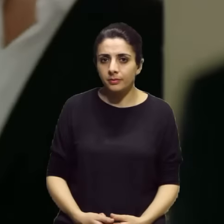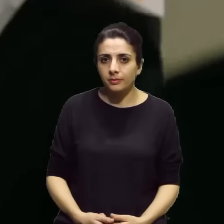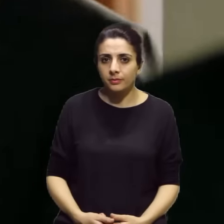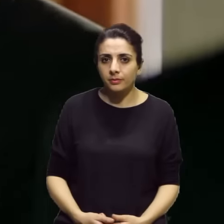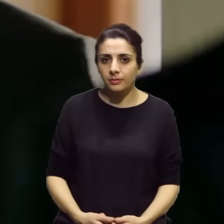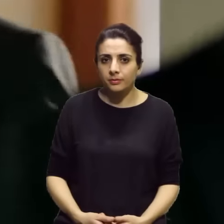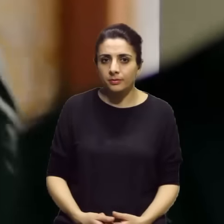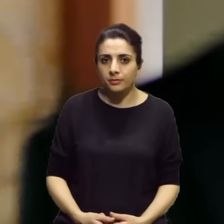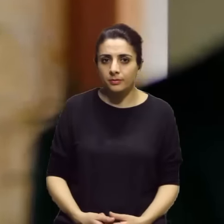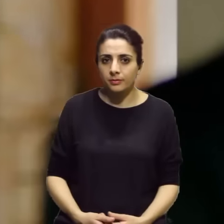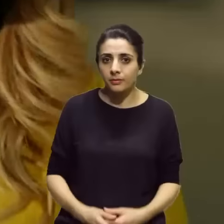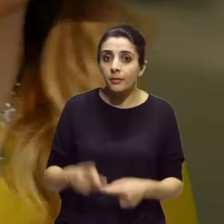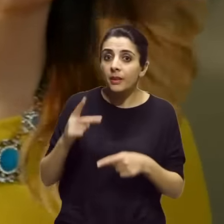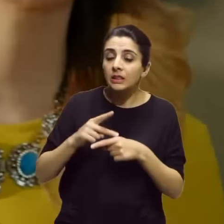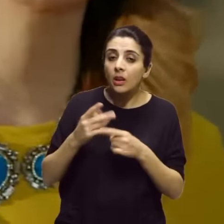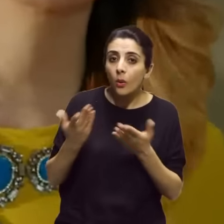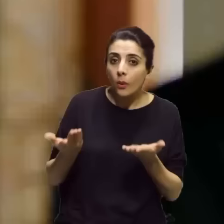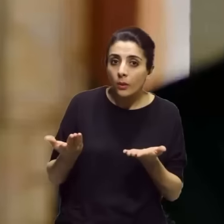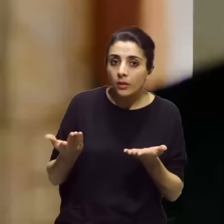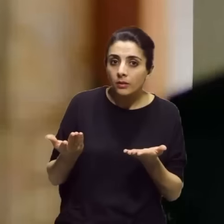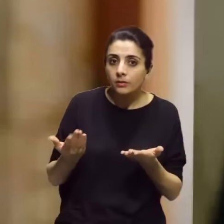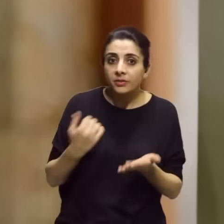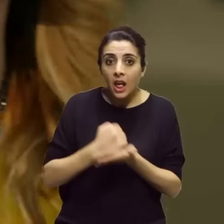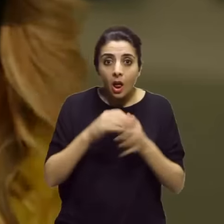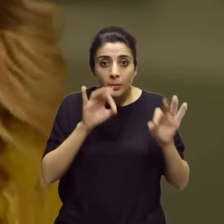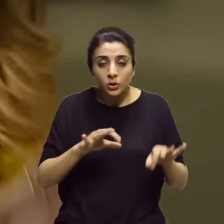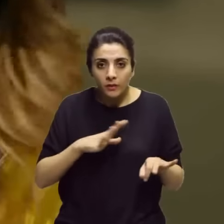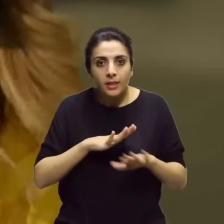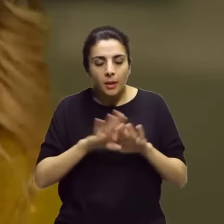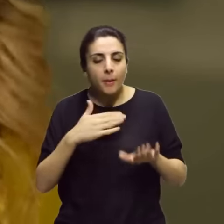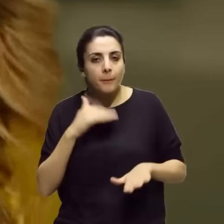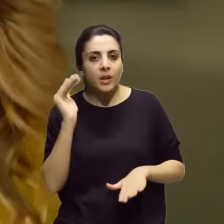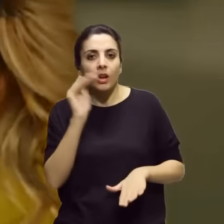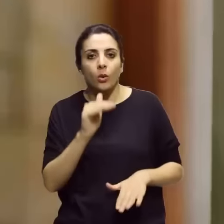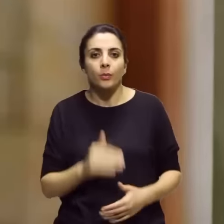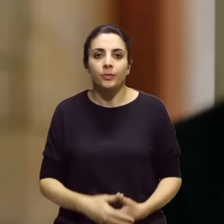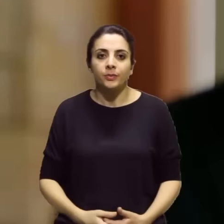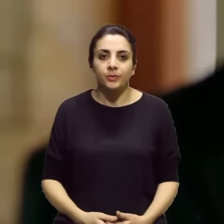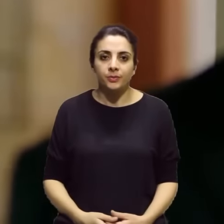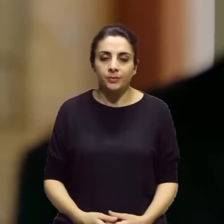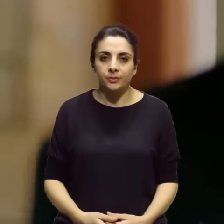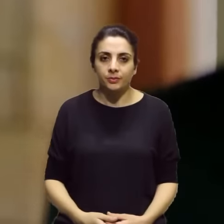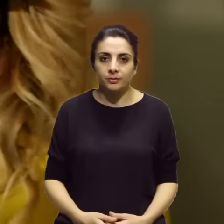Tolga geldi. Zeyno, nikah başlayacak. Tamam,